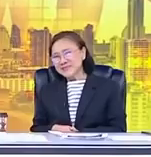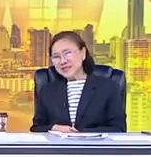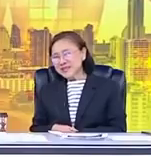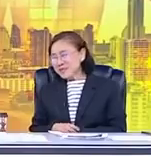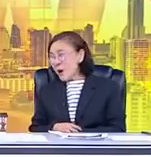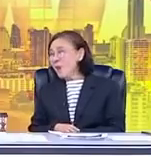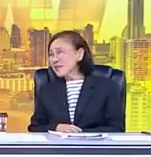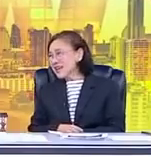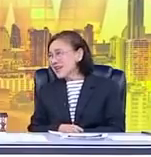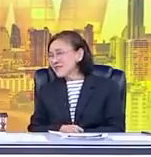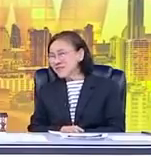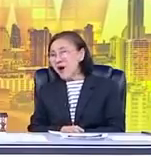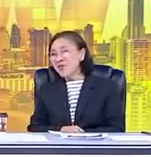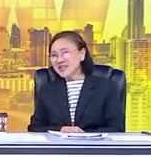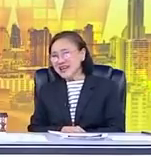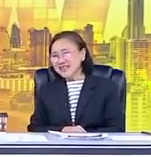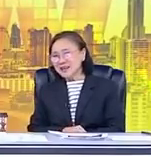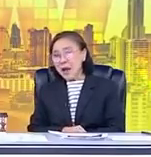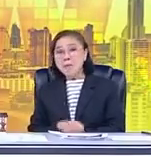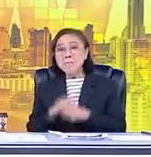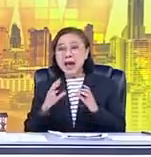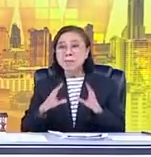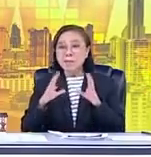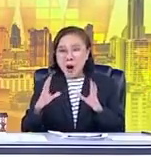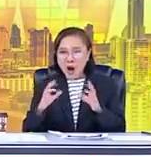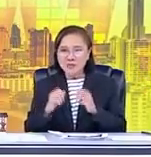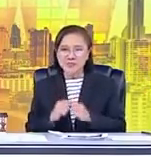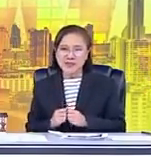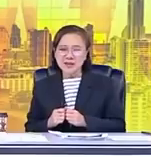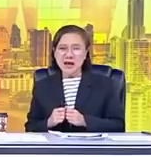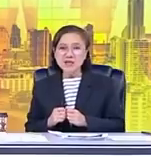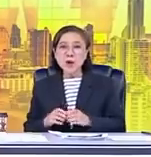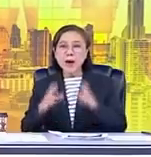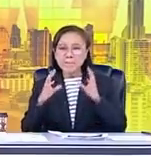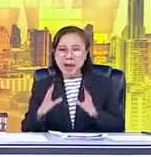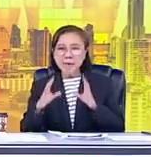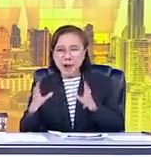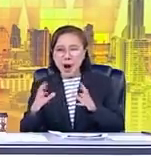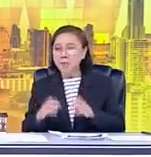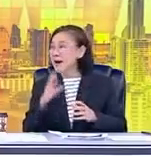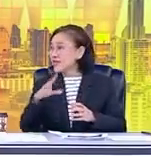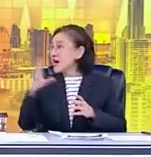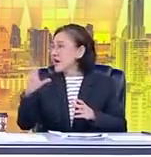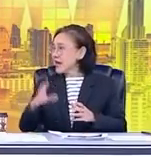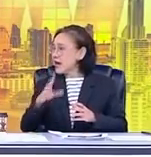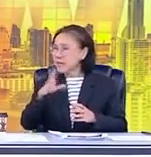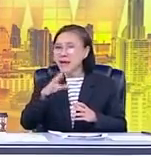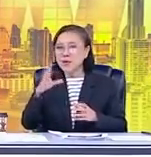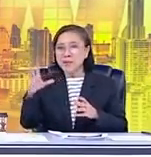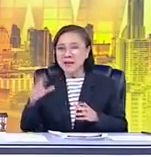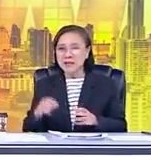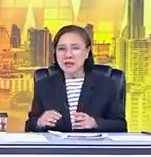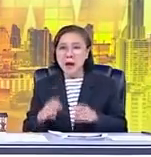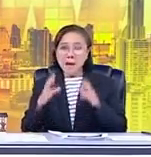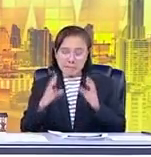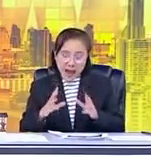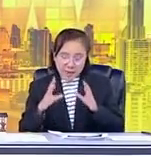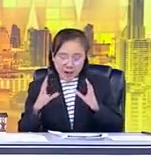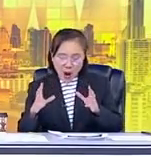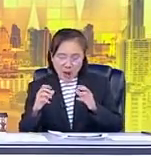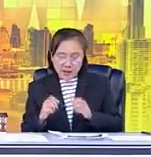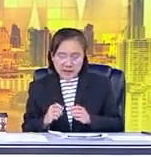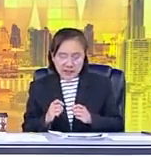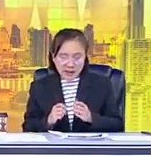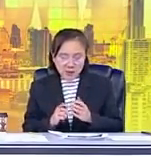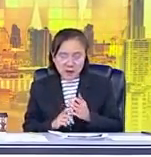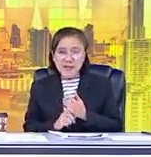ครับ แม่ปองเหมือนกันปองเหมือนกันแม่ปองตั้งชื่อว่าแม่ปองมาเตอร์นะแม่เรียกว่ามาเตอร์แม่